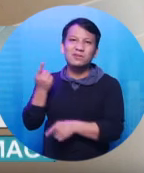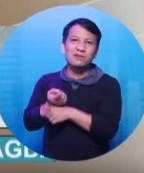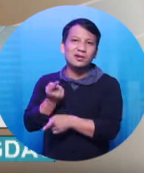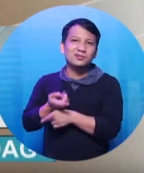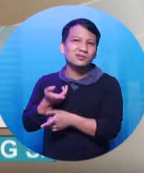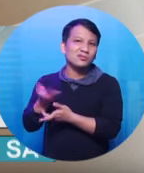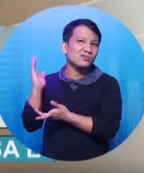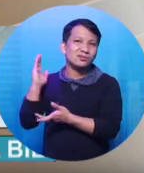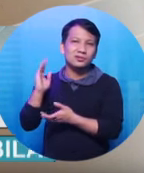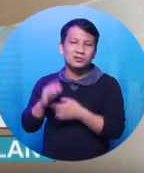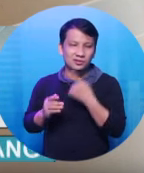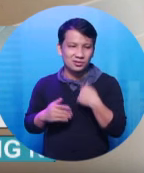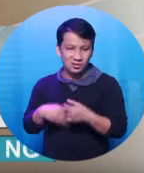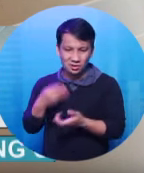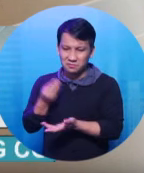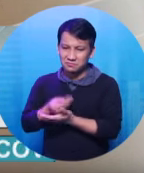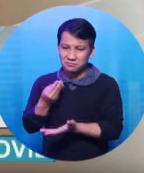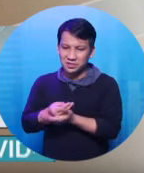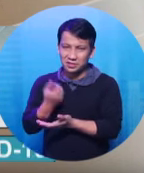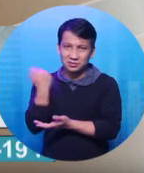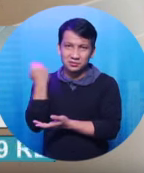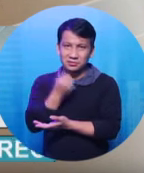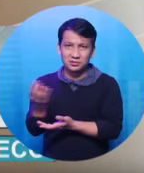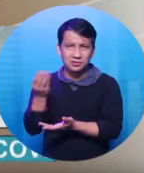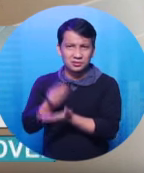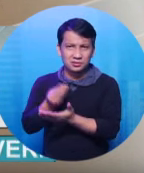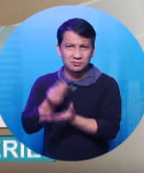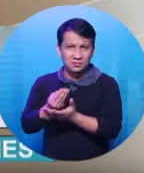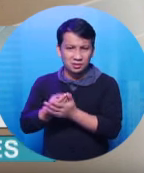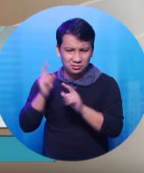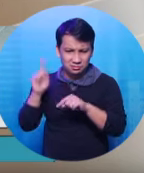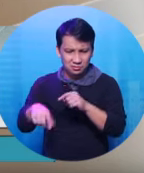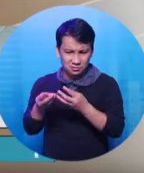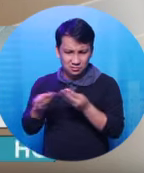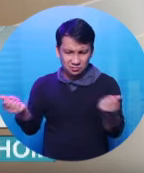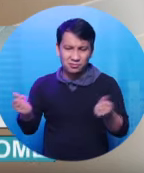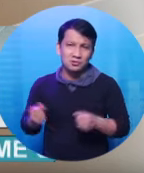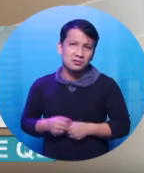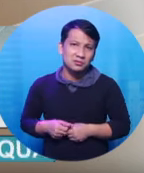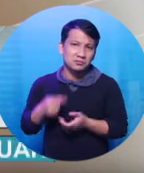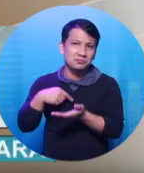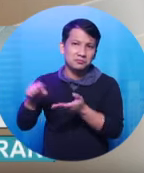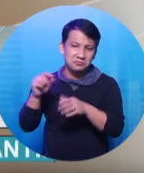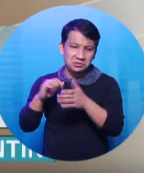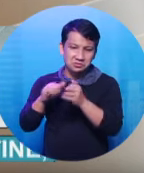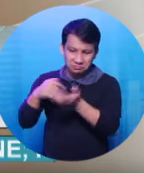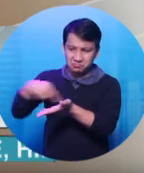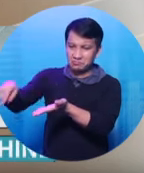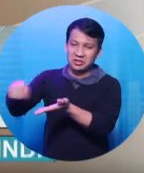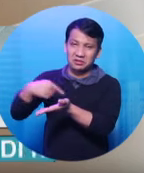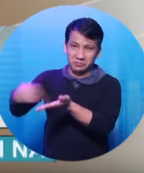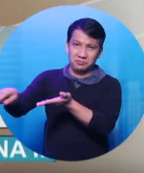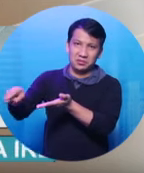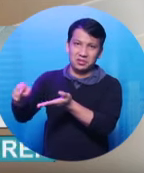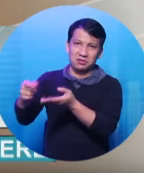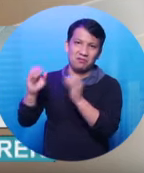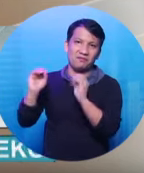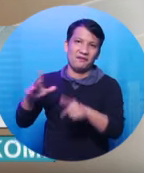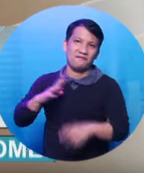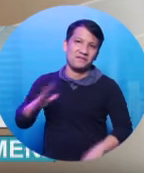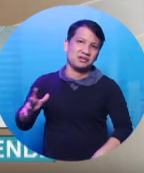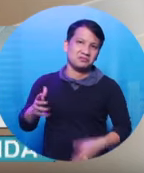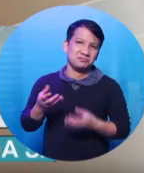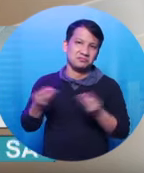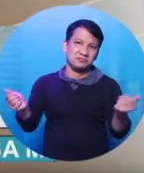po na money can solve everything. Whoa! Whoa! Grabe.